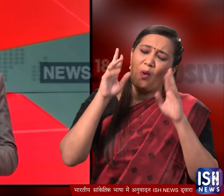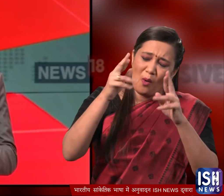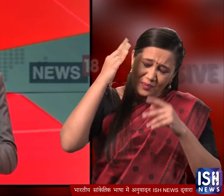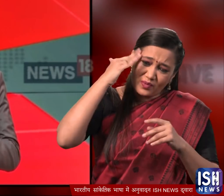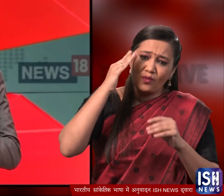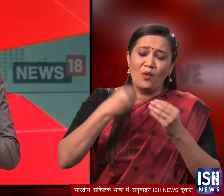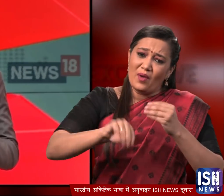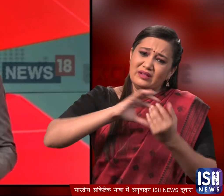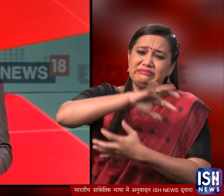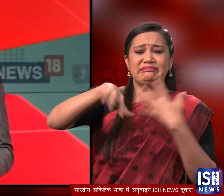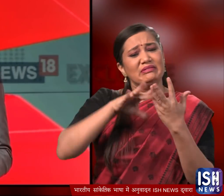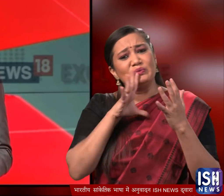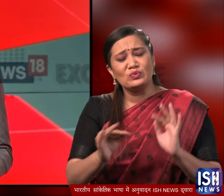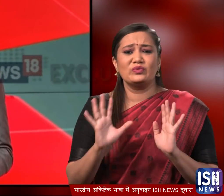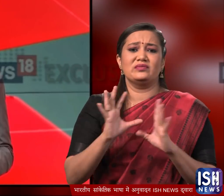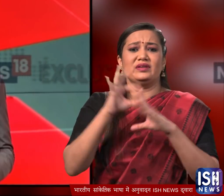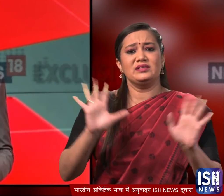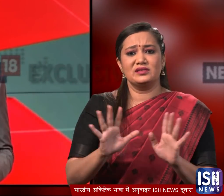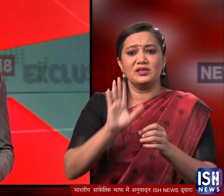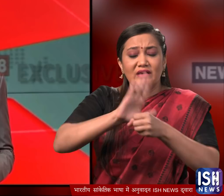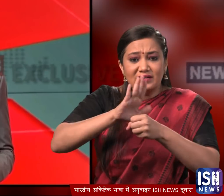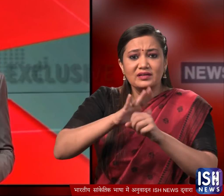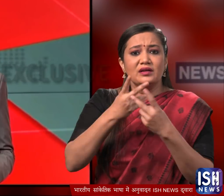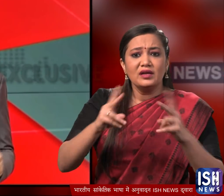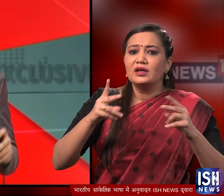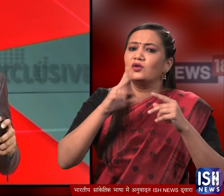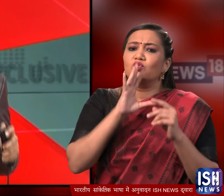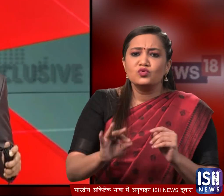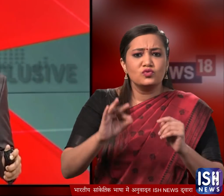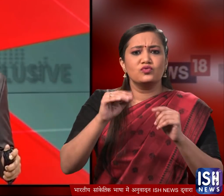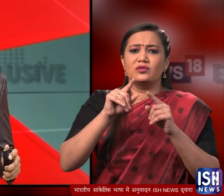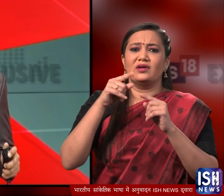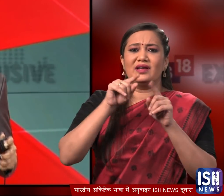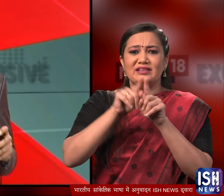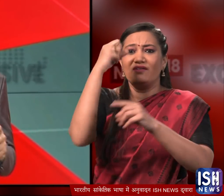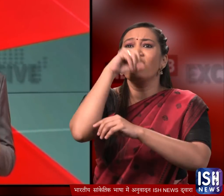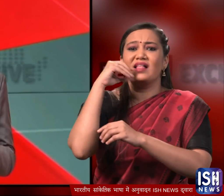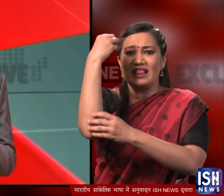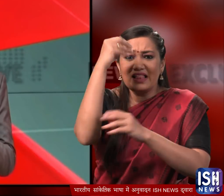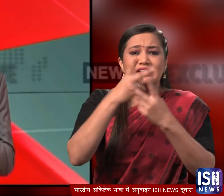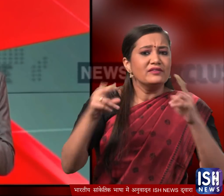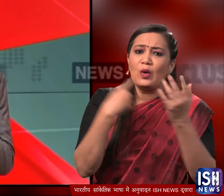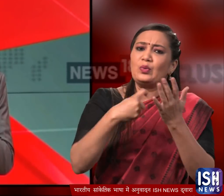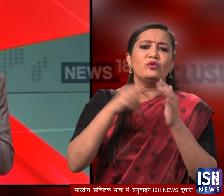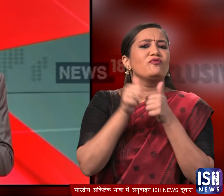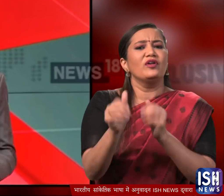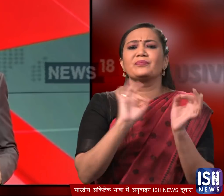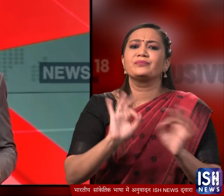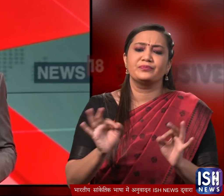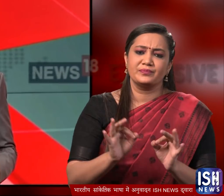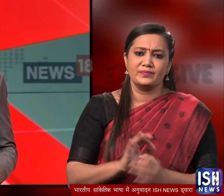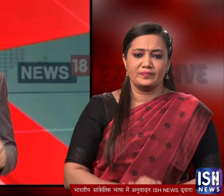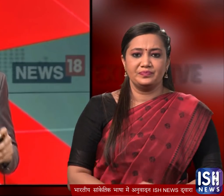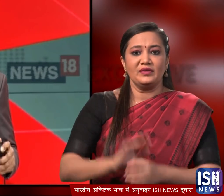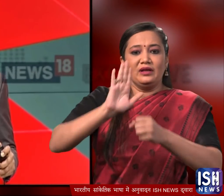कि इससे सिर्फ अराजकता ही फैलेगी। ज्यादातर ट्रैक्टर चलाने वाले ट्रैफिक नियमों की धज्जियां तो किसान आंदोलन के पहले से ही उड़ा रहे